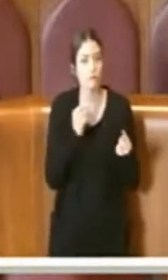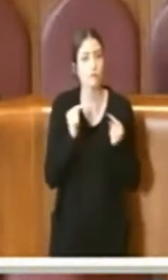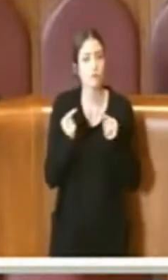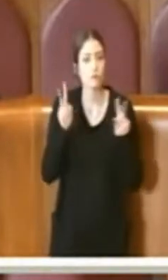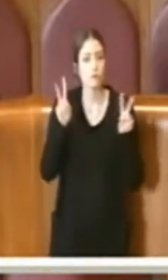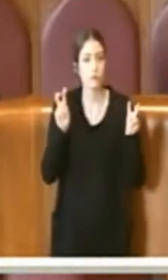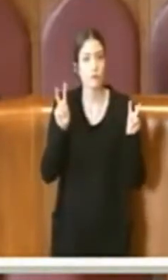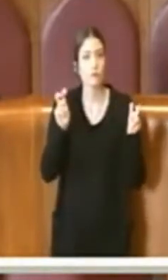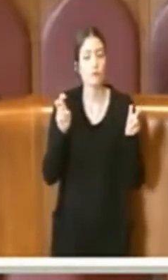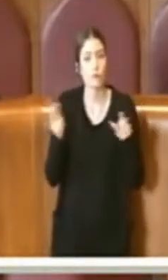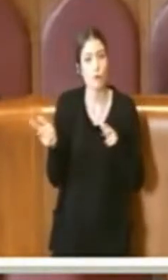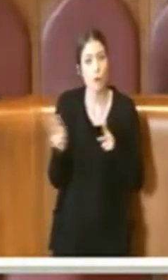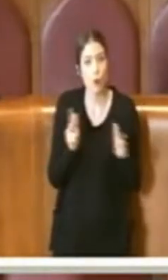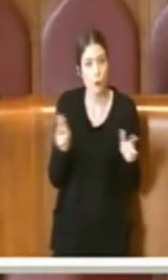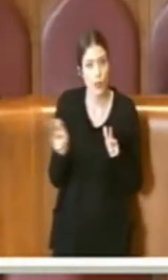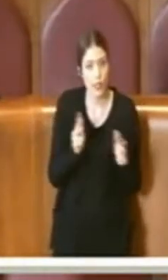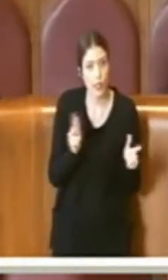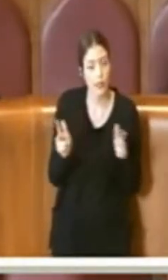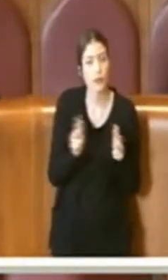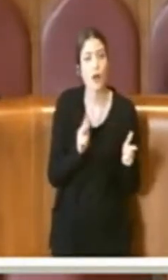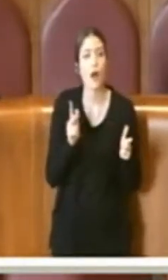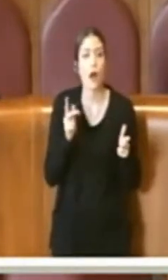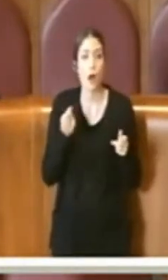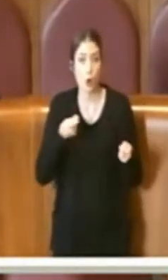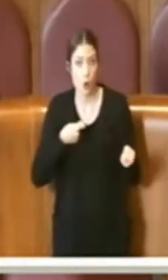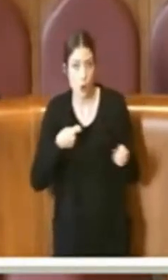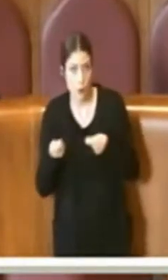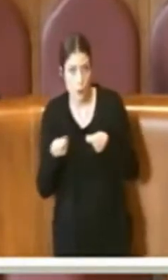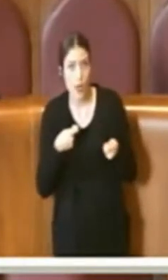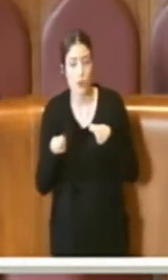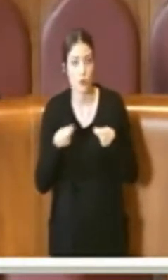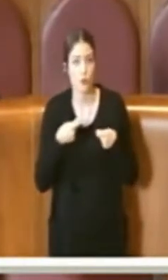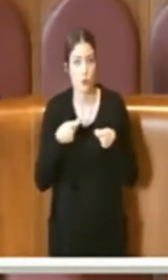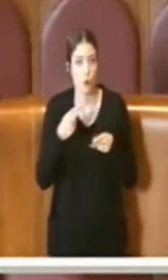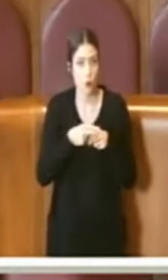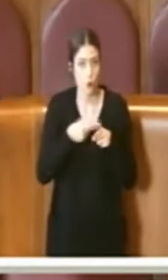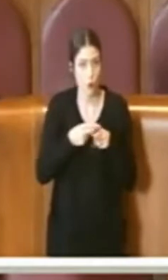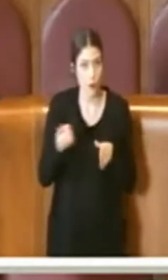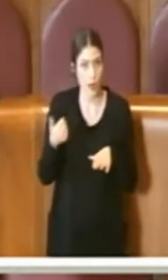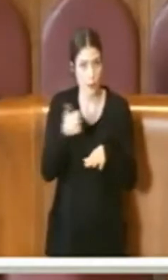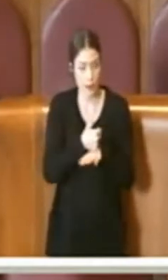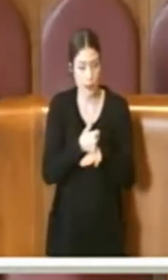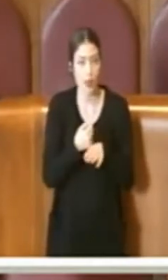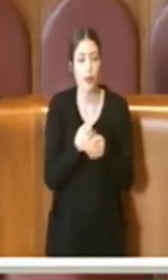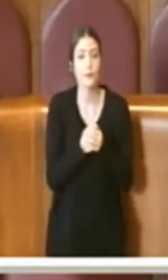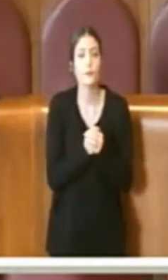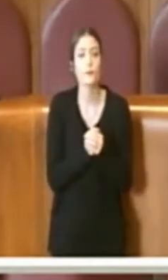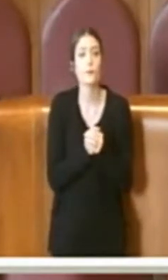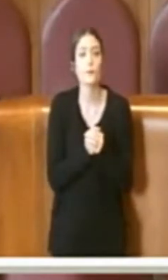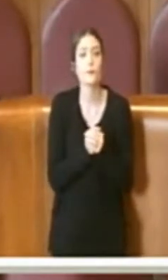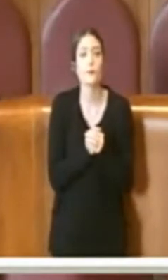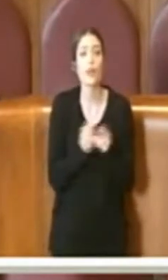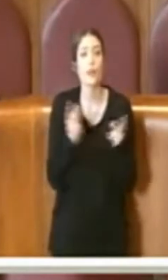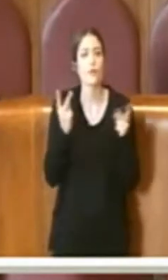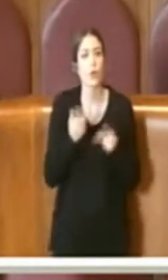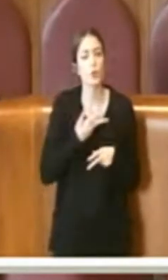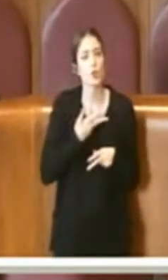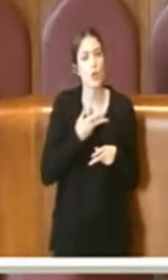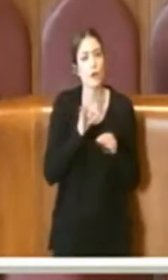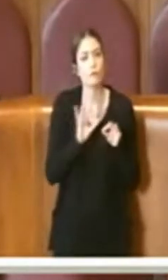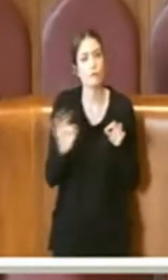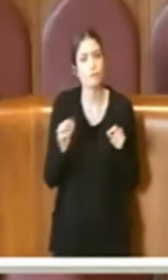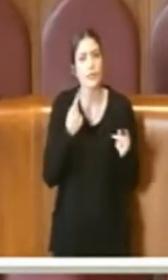opere di mobilità sul commercio di Roma Capitale. Sicuramente ci sono